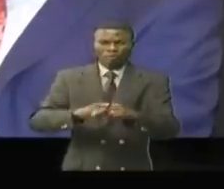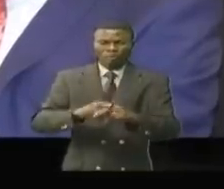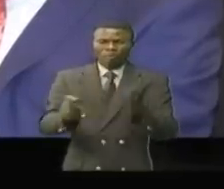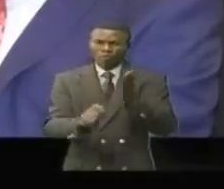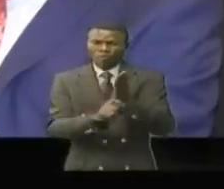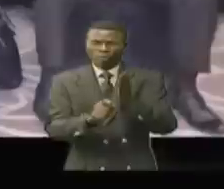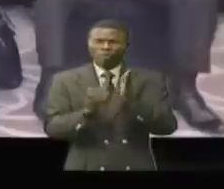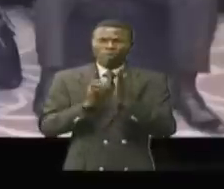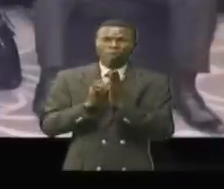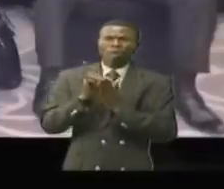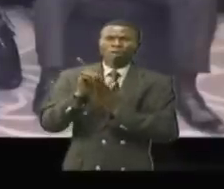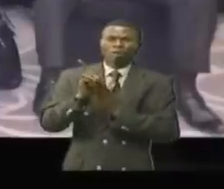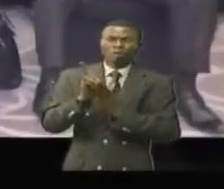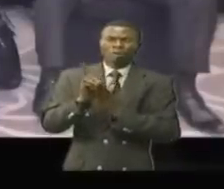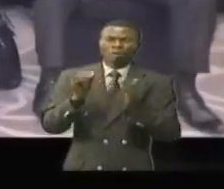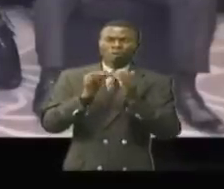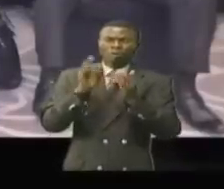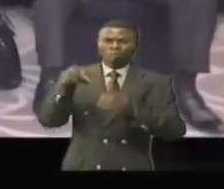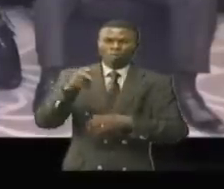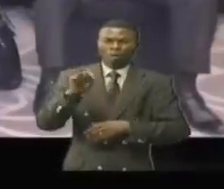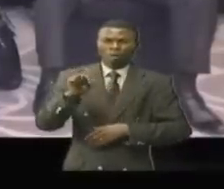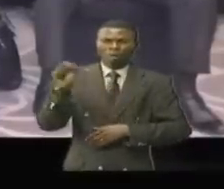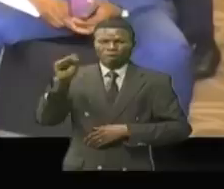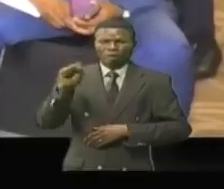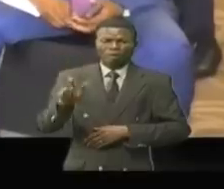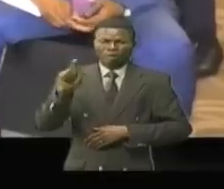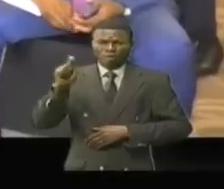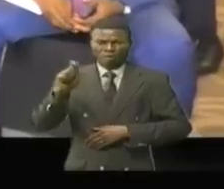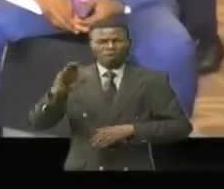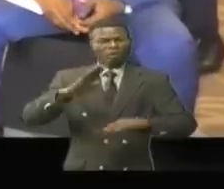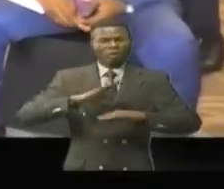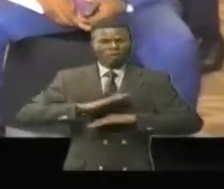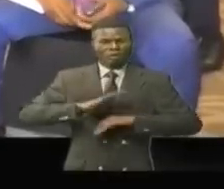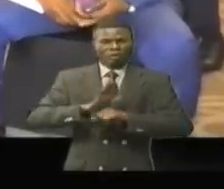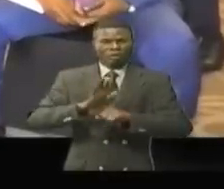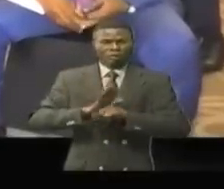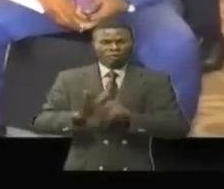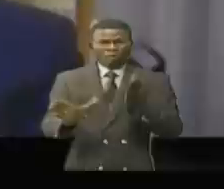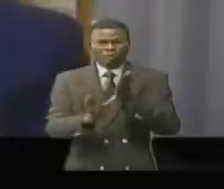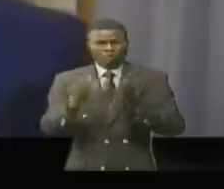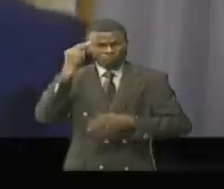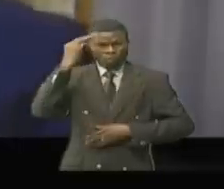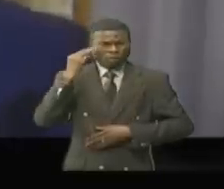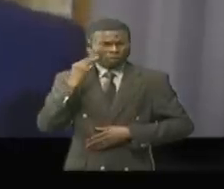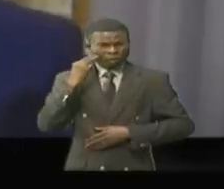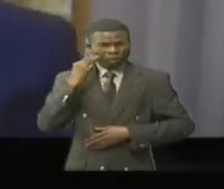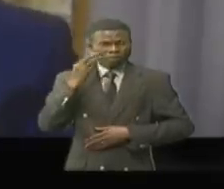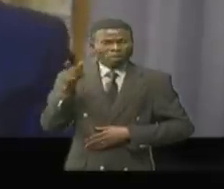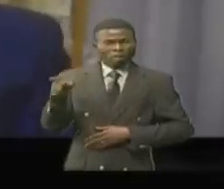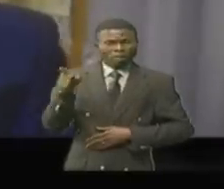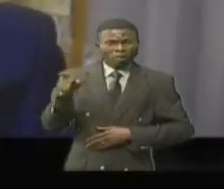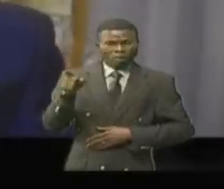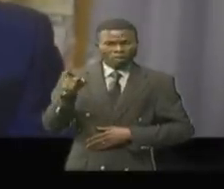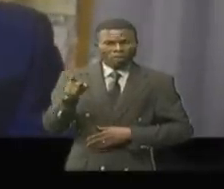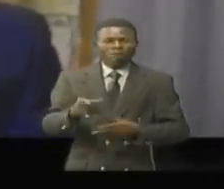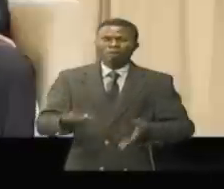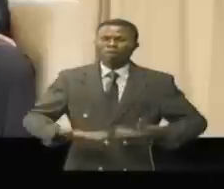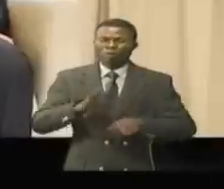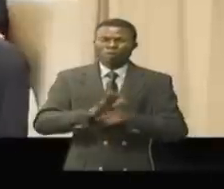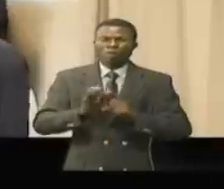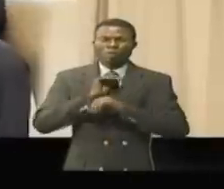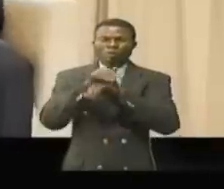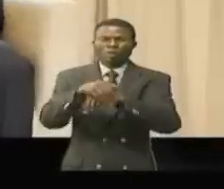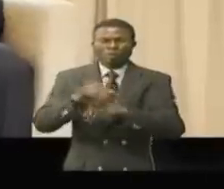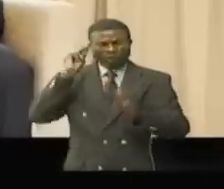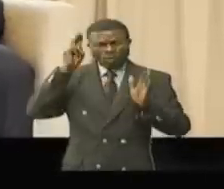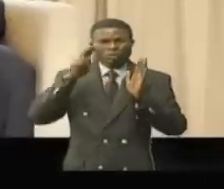de développement PNSD. Motif de satisfaction pour le vice-ministre au plan Crispin Badou qui a salué l'engagement du